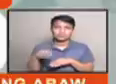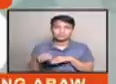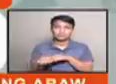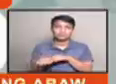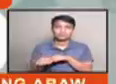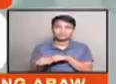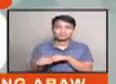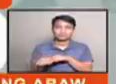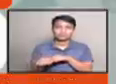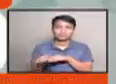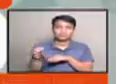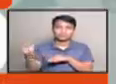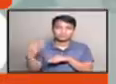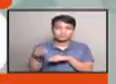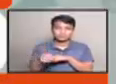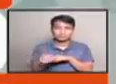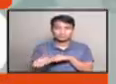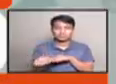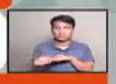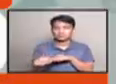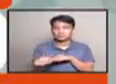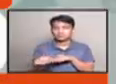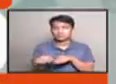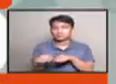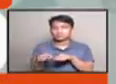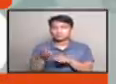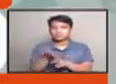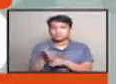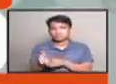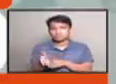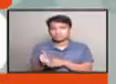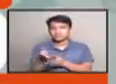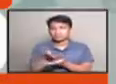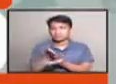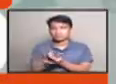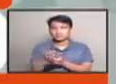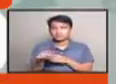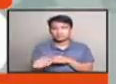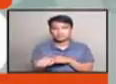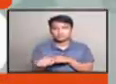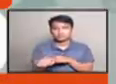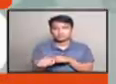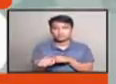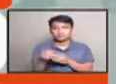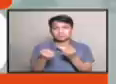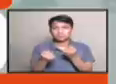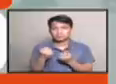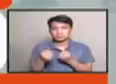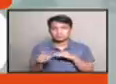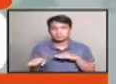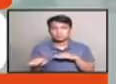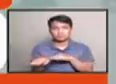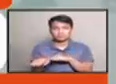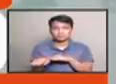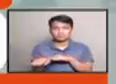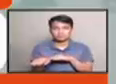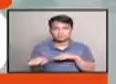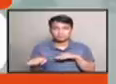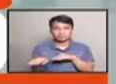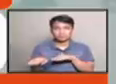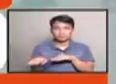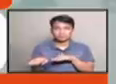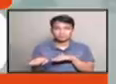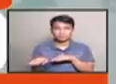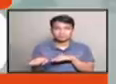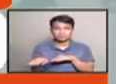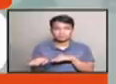stop din yung nasa harapan niya. Natural po, ang common sense po ng driver, bakit po susunod pa kayo sa